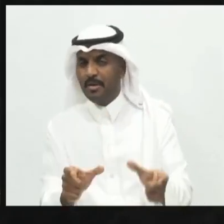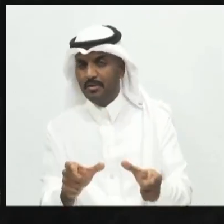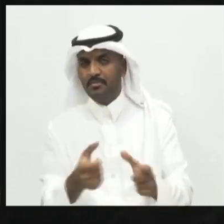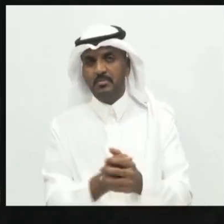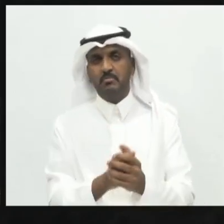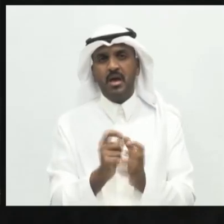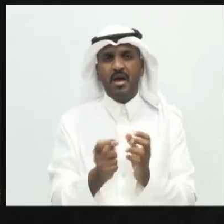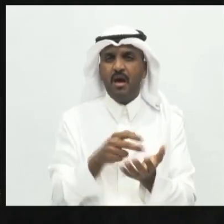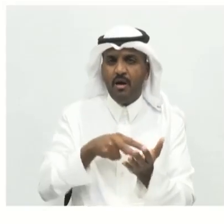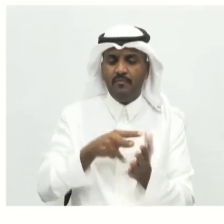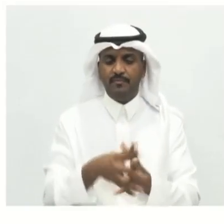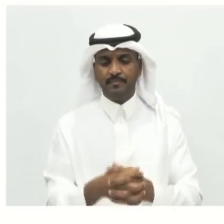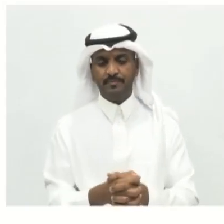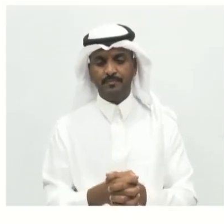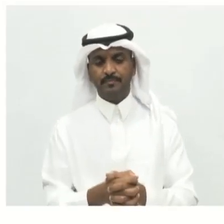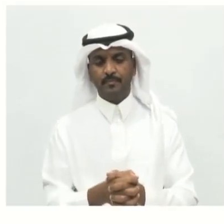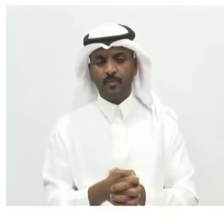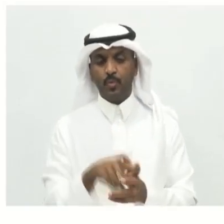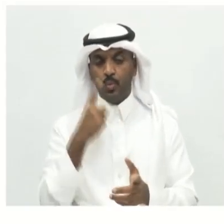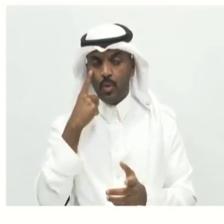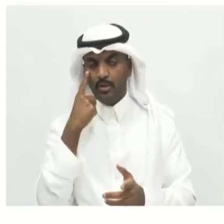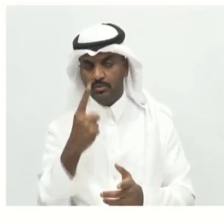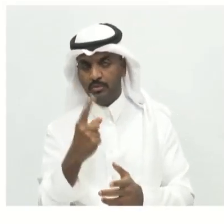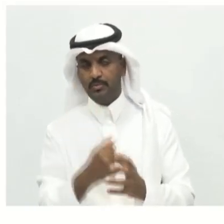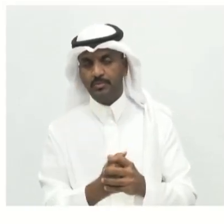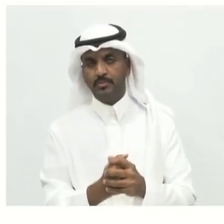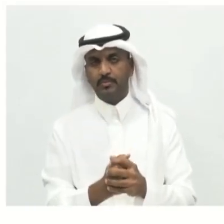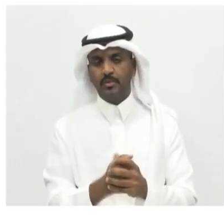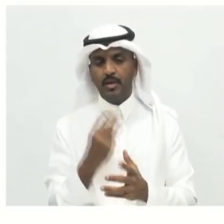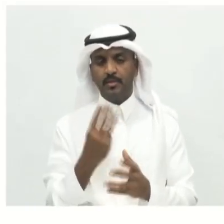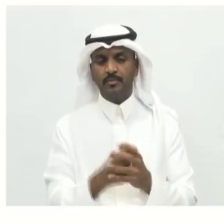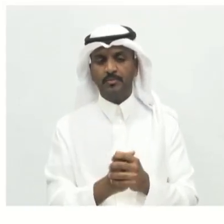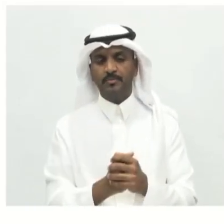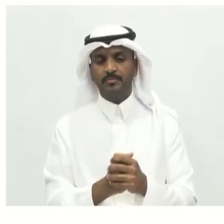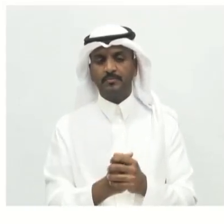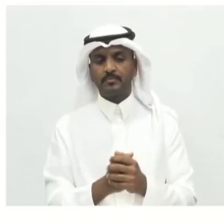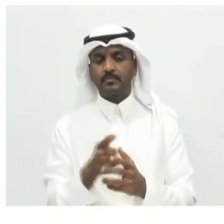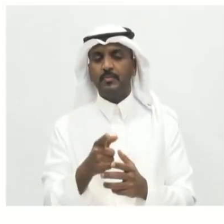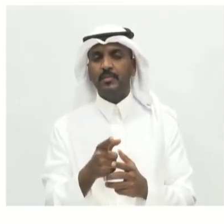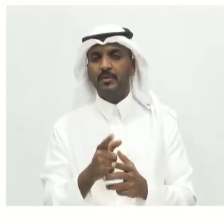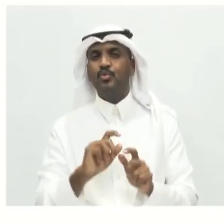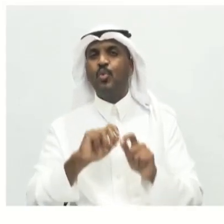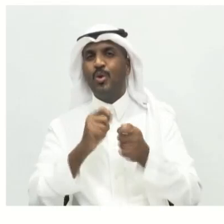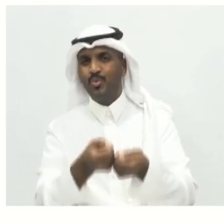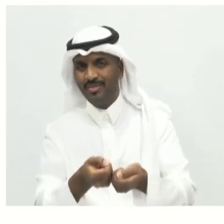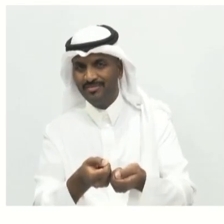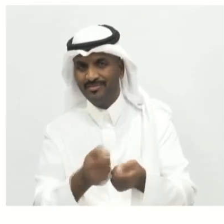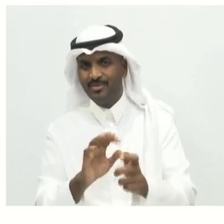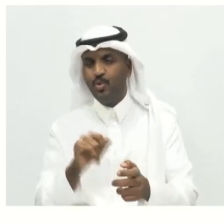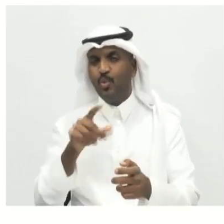مما يخاف وانتبهوا يا ابنائي للشرط الثالث ان يعوض